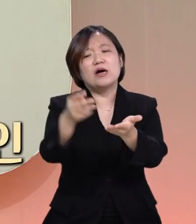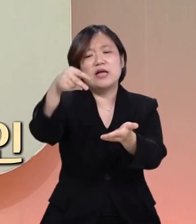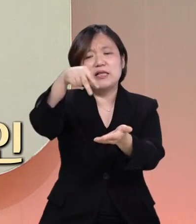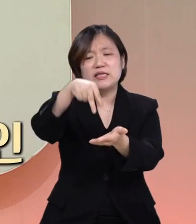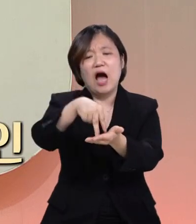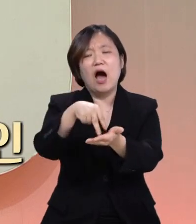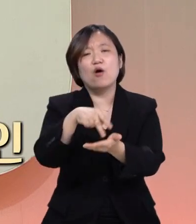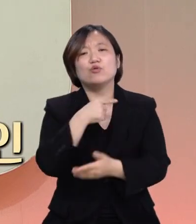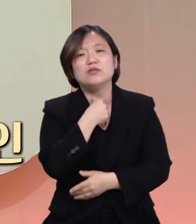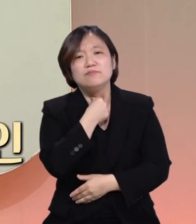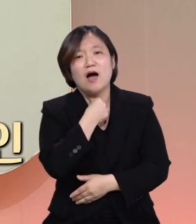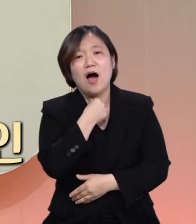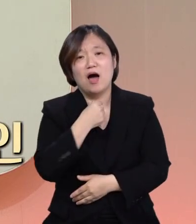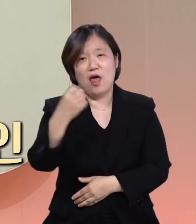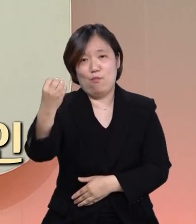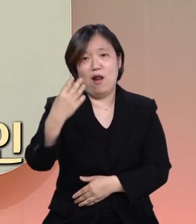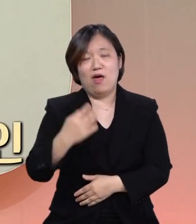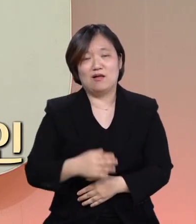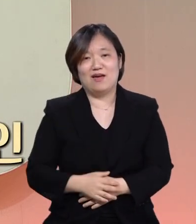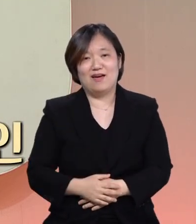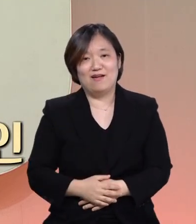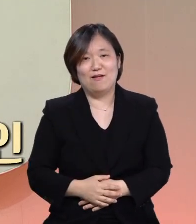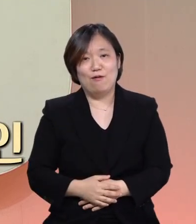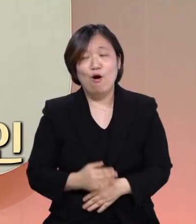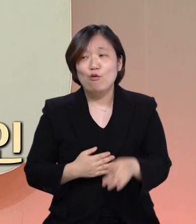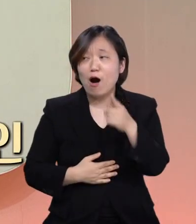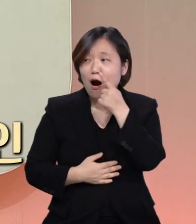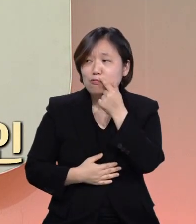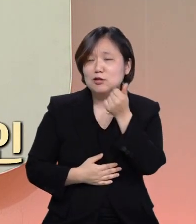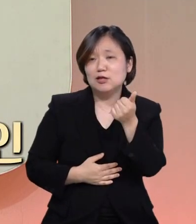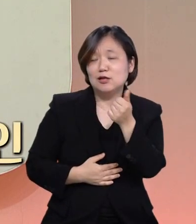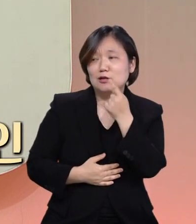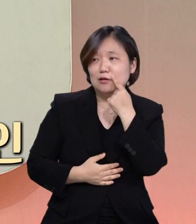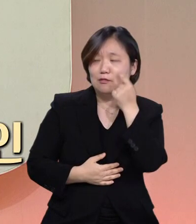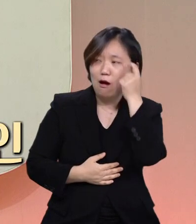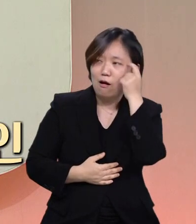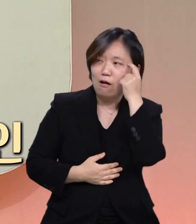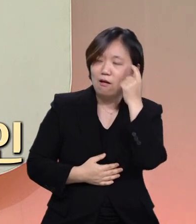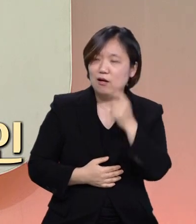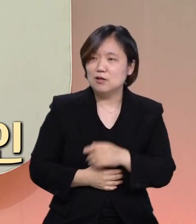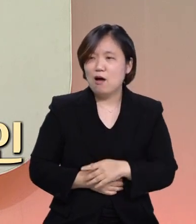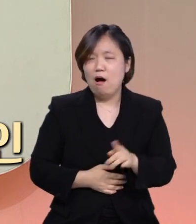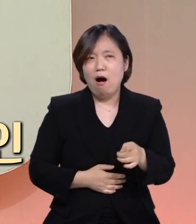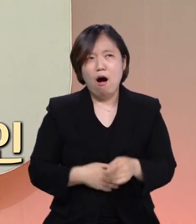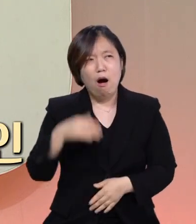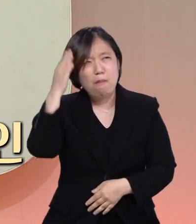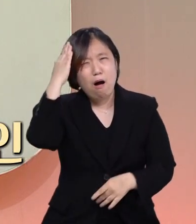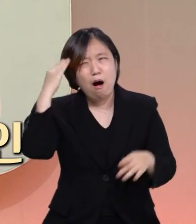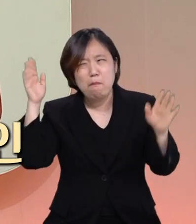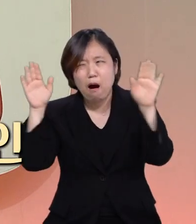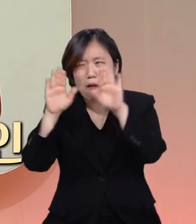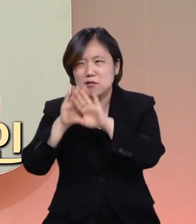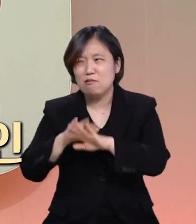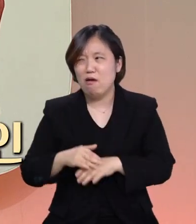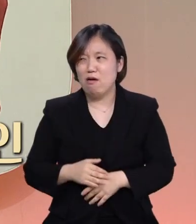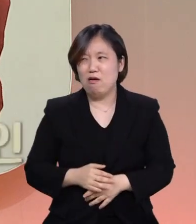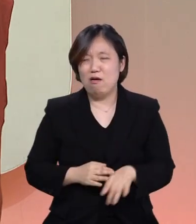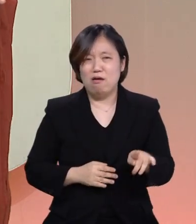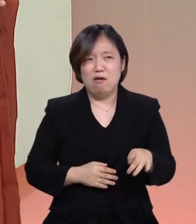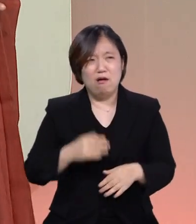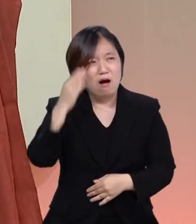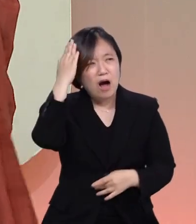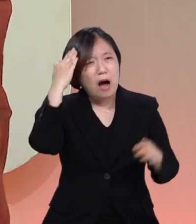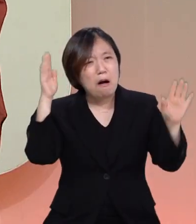주십시오라고 얘기를 하더래요 그래서 아버지께서 아버지가이 늦은 저녁에 와가지고 원래